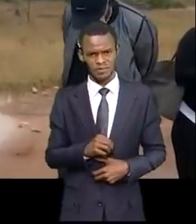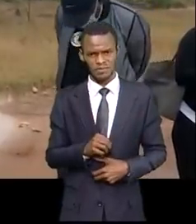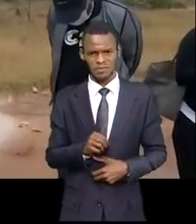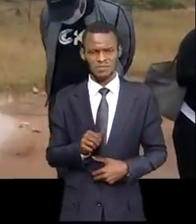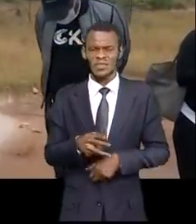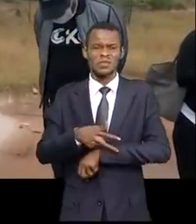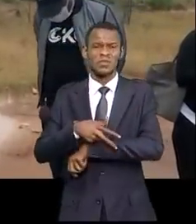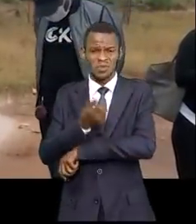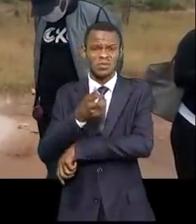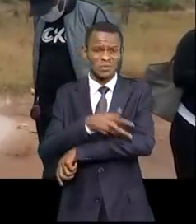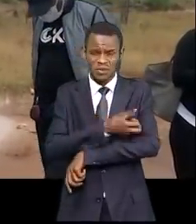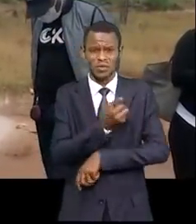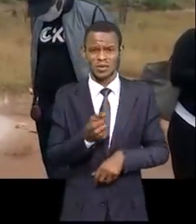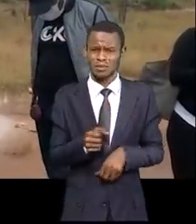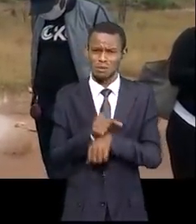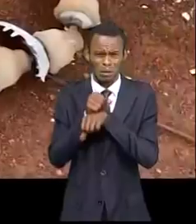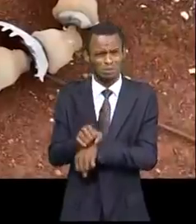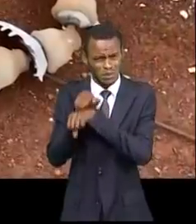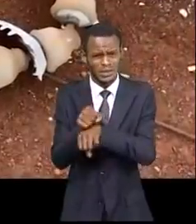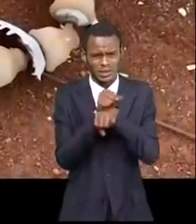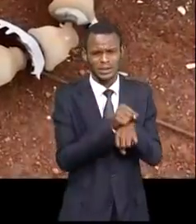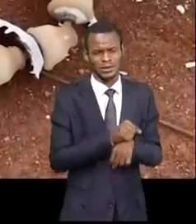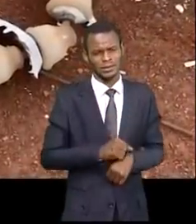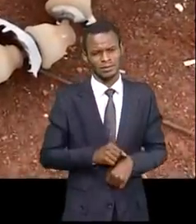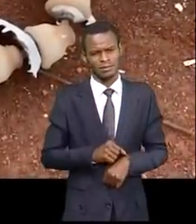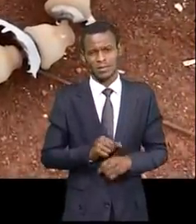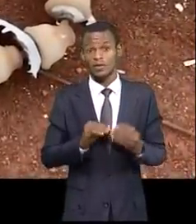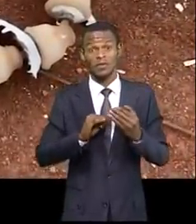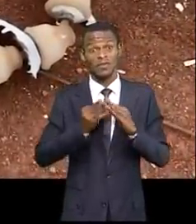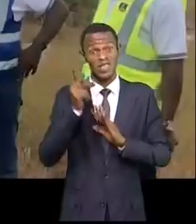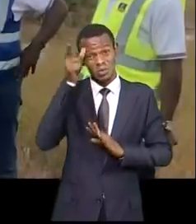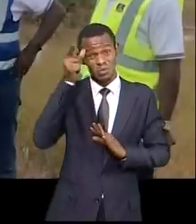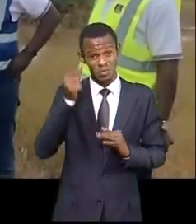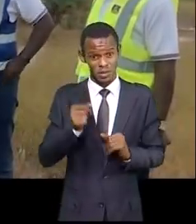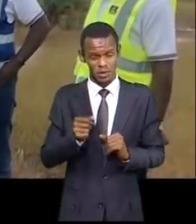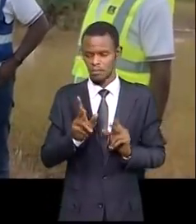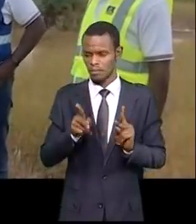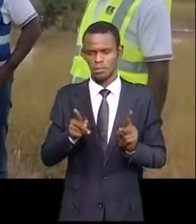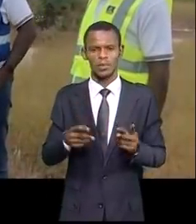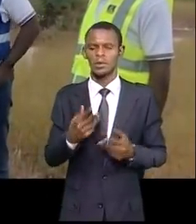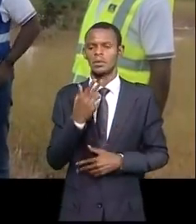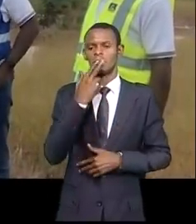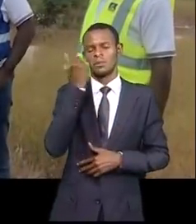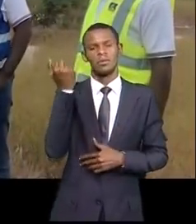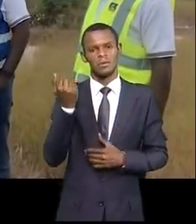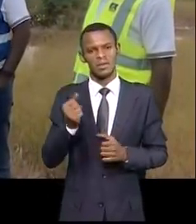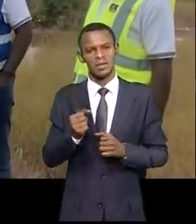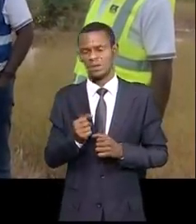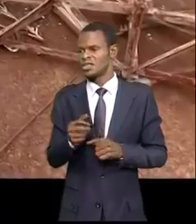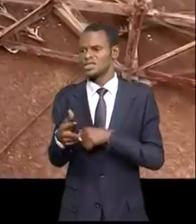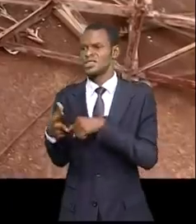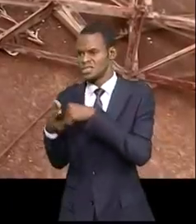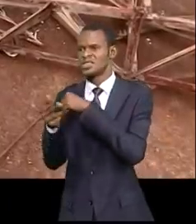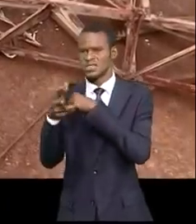passer comme un fait banal en plein centre ville de lubumbashi des inciviques en bande organisée opèrent en toute tranquillité